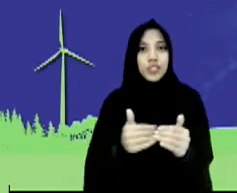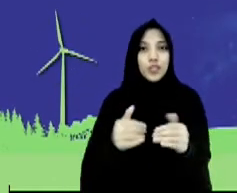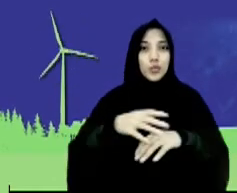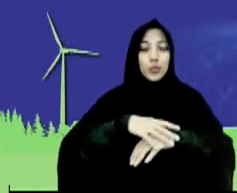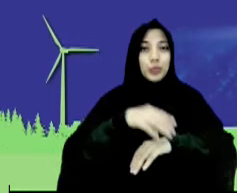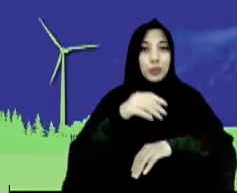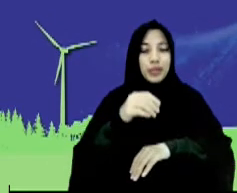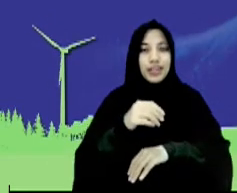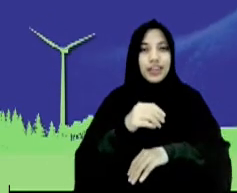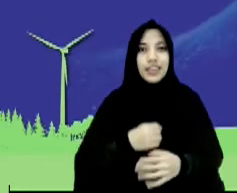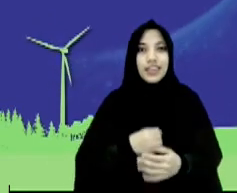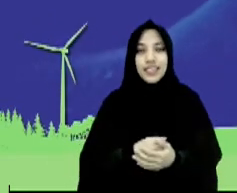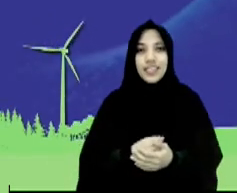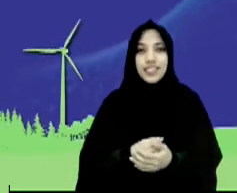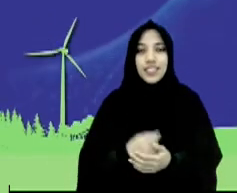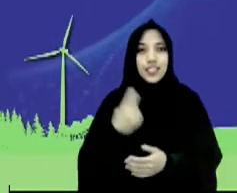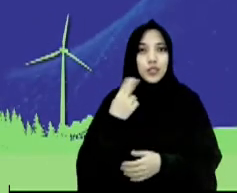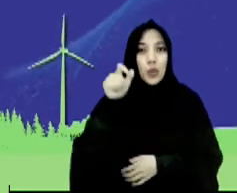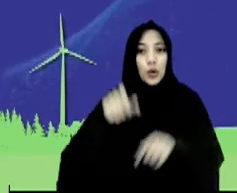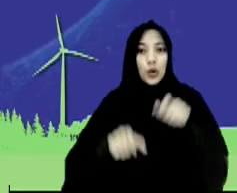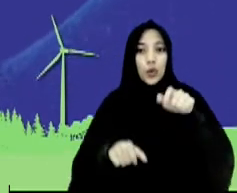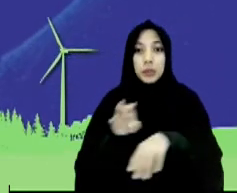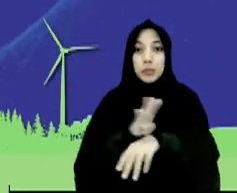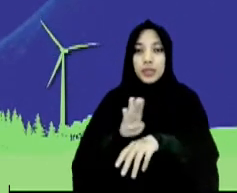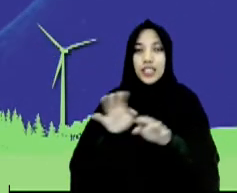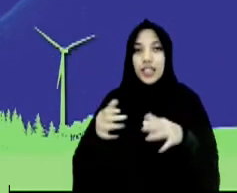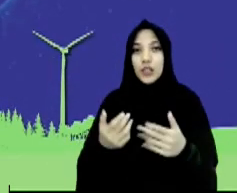eh pelaku bisnis maupun UMKM